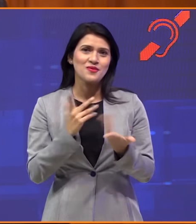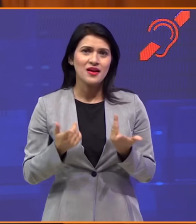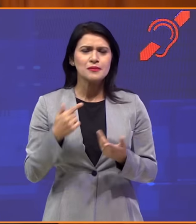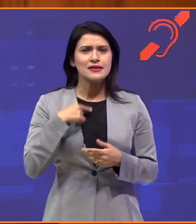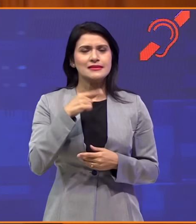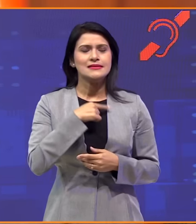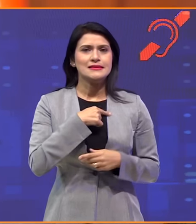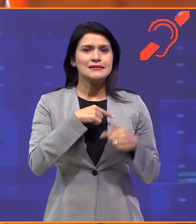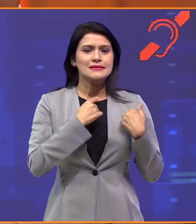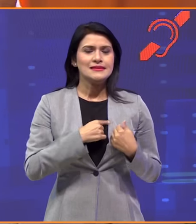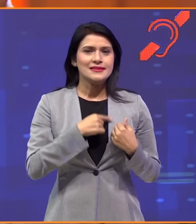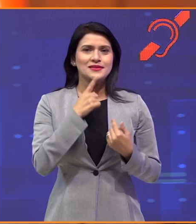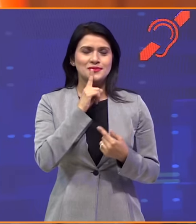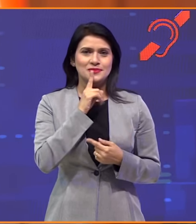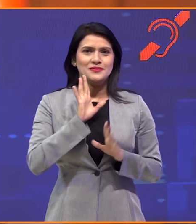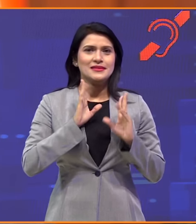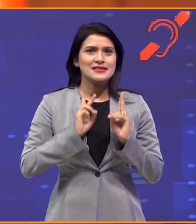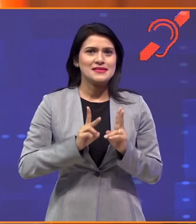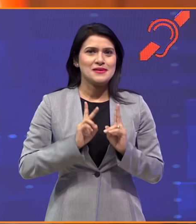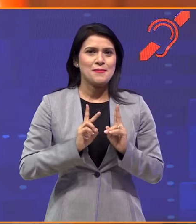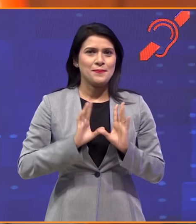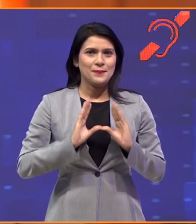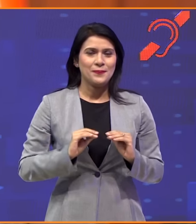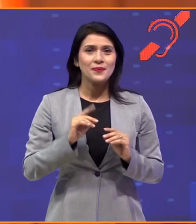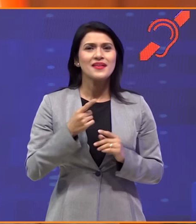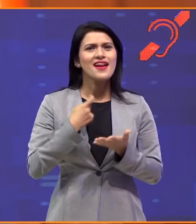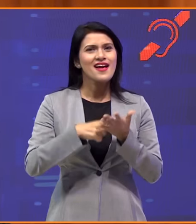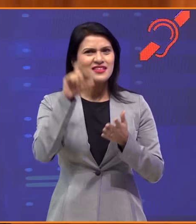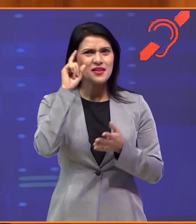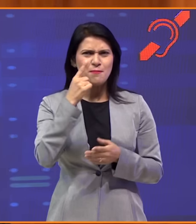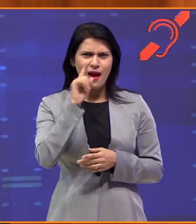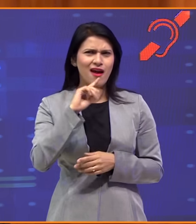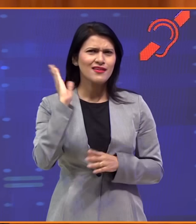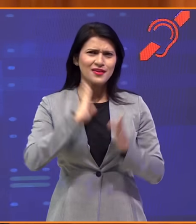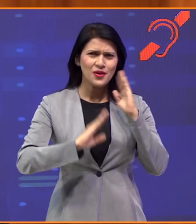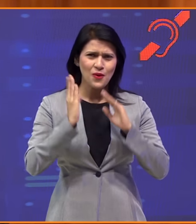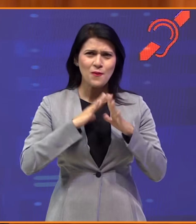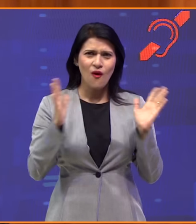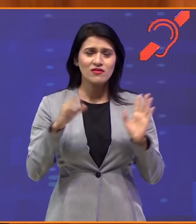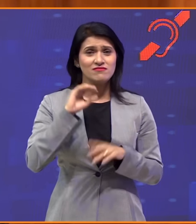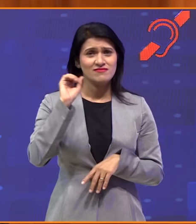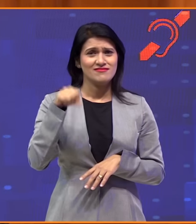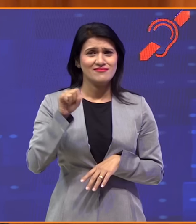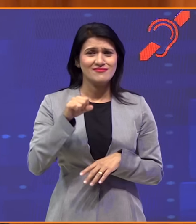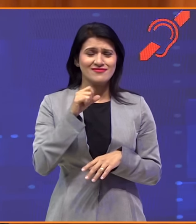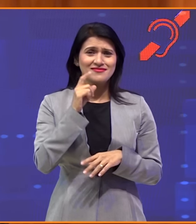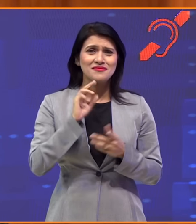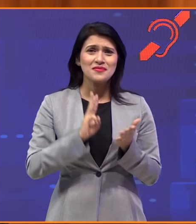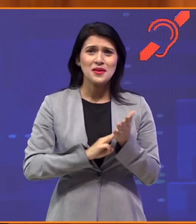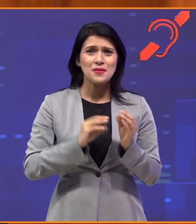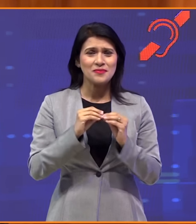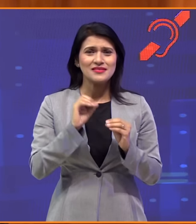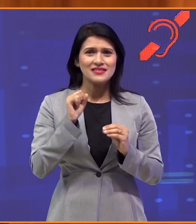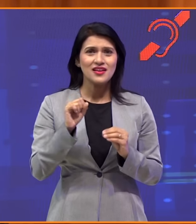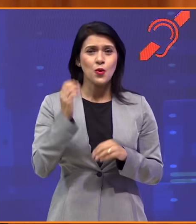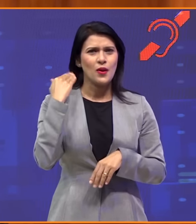अंदर रखा था तो जब मां बहुत मारती थी जब फिल्में देखने जाते थे बहुत मारती थी एक बार एक बार मैं